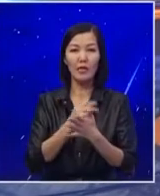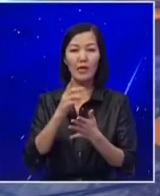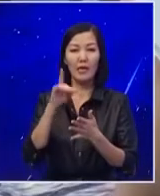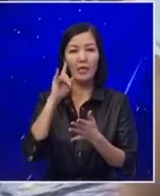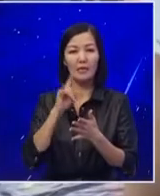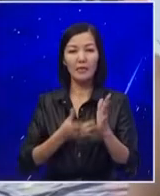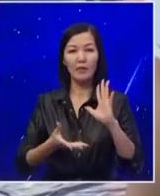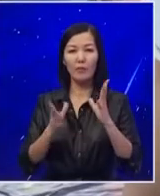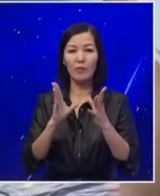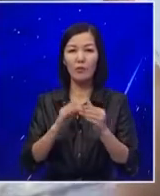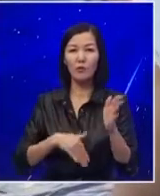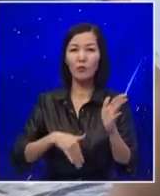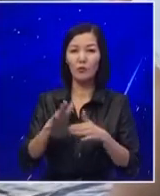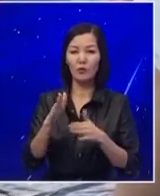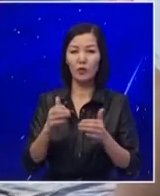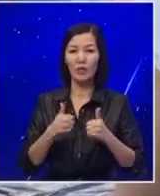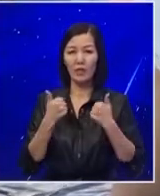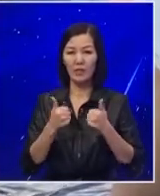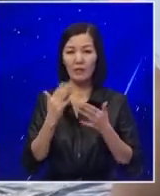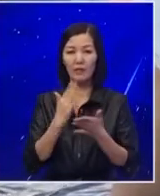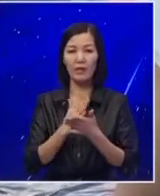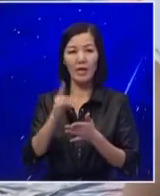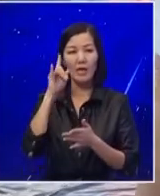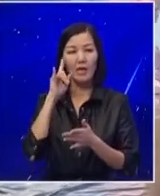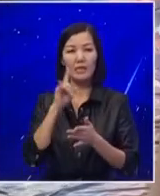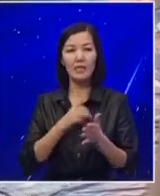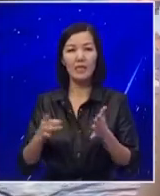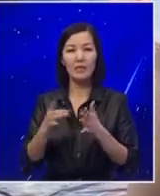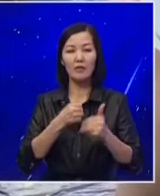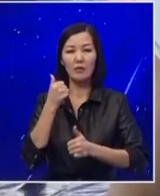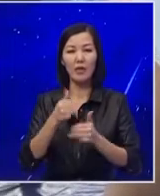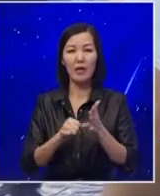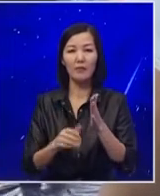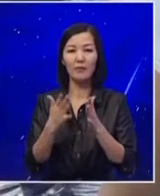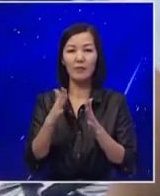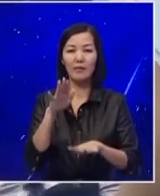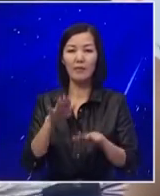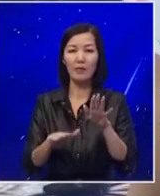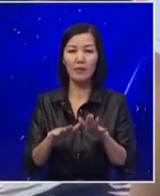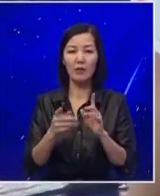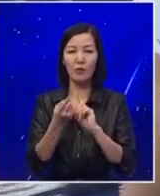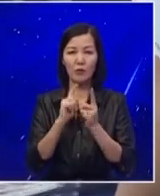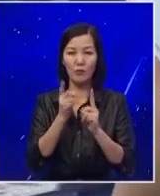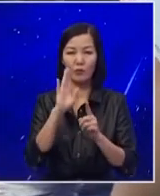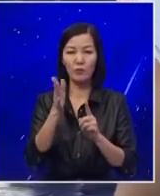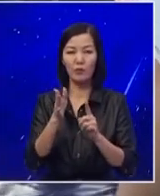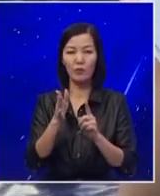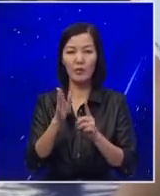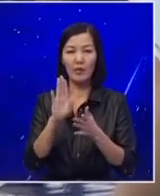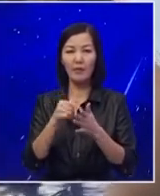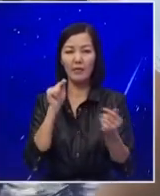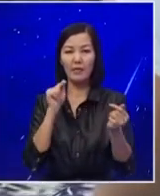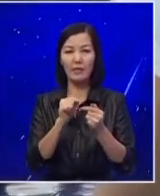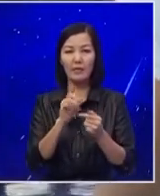отыр. Алдымызда келе жатқан Қазақстан Республикасының чемпионатында 65 келі салмақ дәрежесінде күресемін. Бас